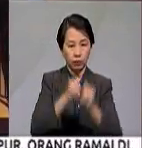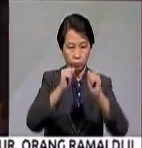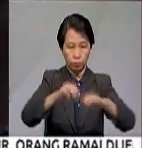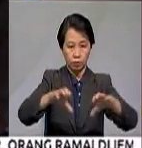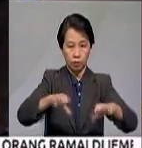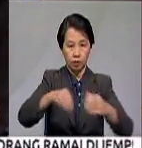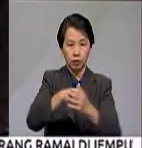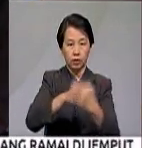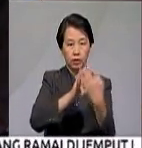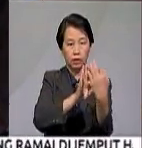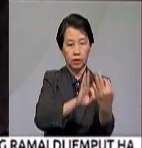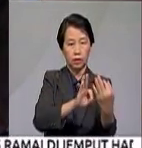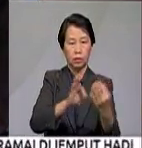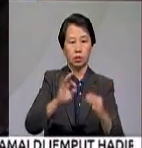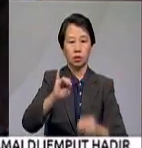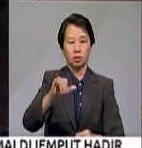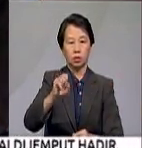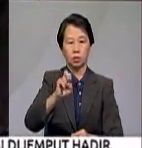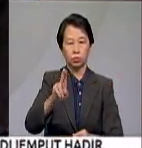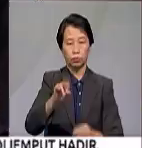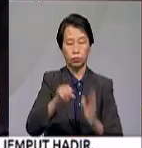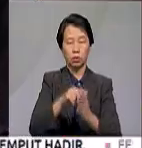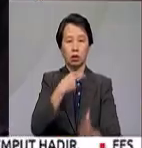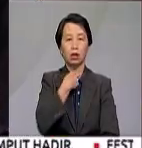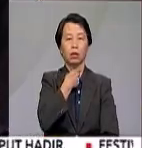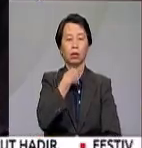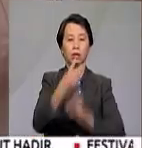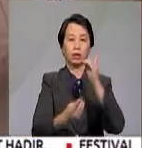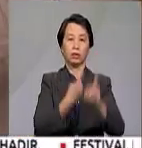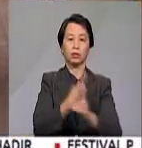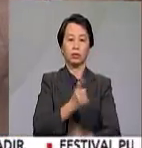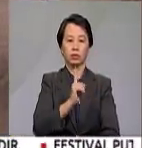dilaksana dalam menghadapi isu-isu yang membelenggu dunia